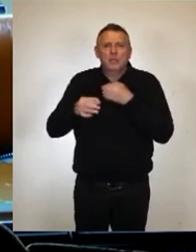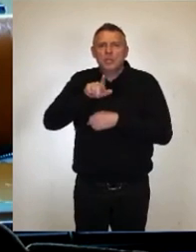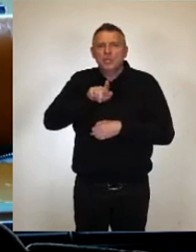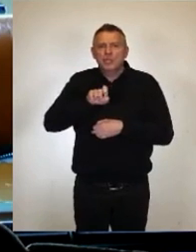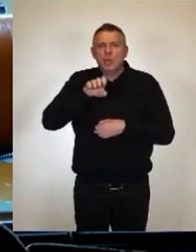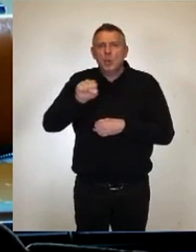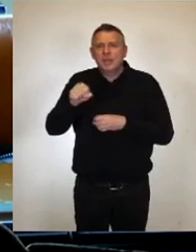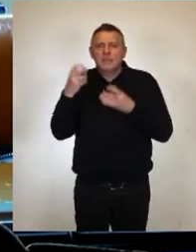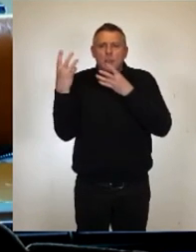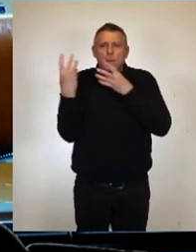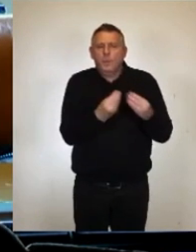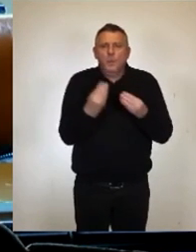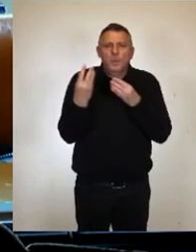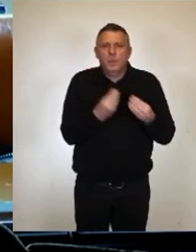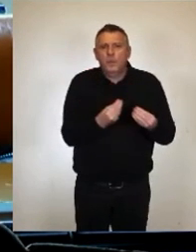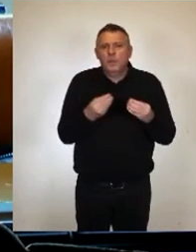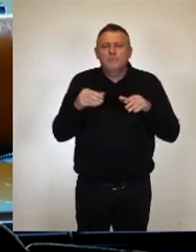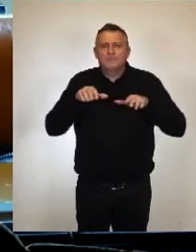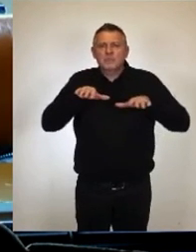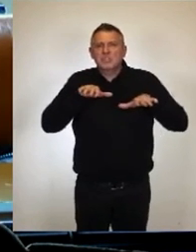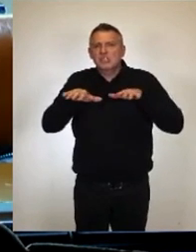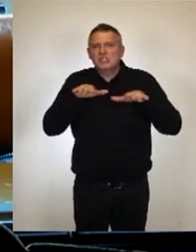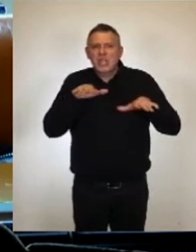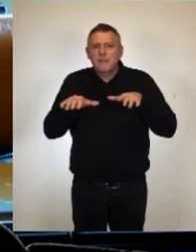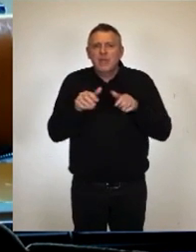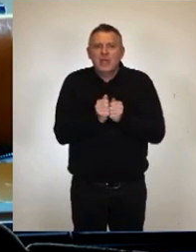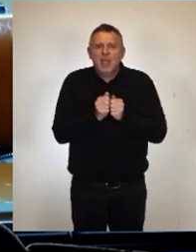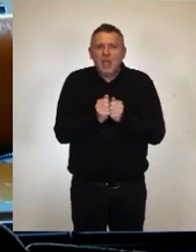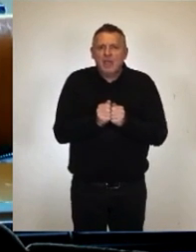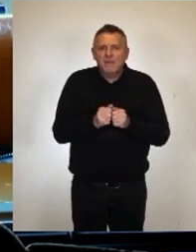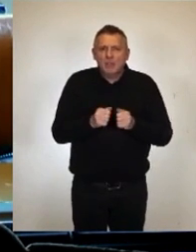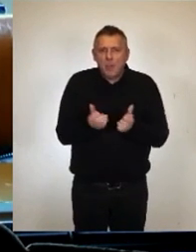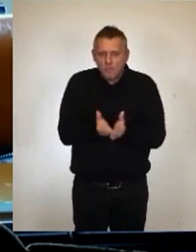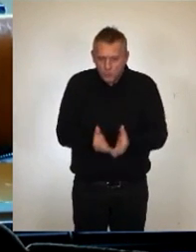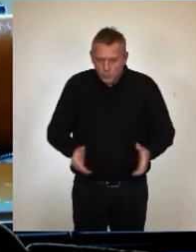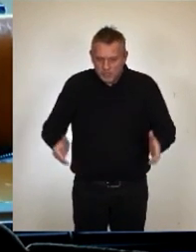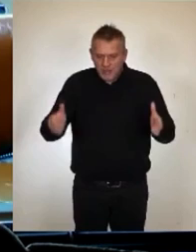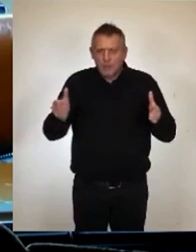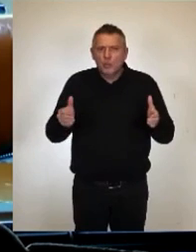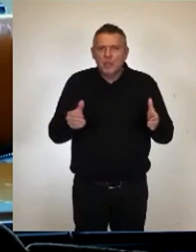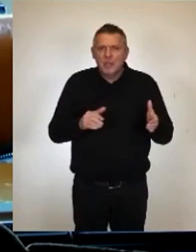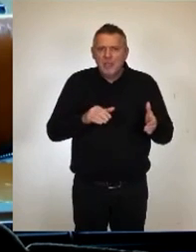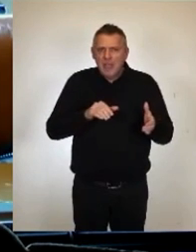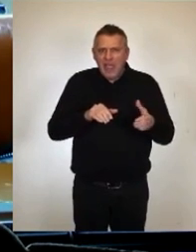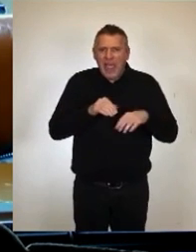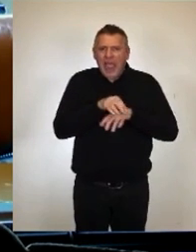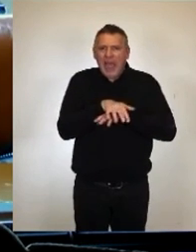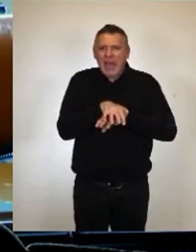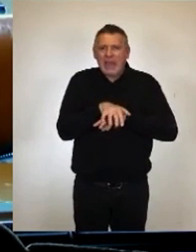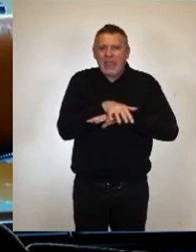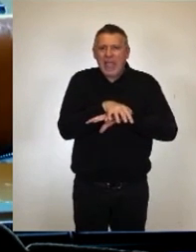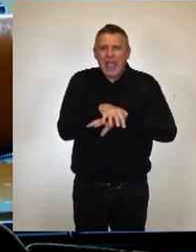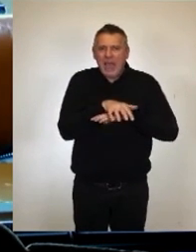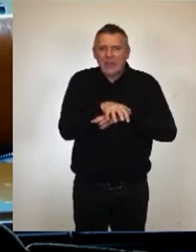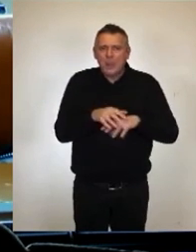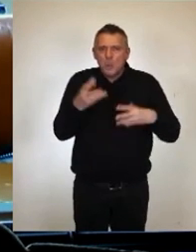avec des systèmes à base d'algues, des puits carbone à base d'algues qui sont très efficaces, mais qui permettent